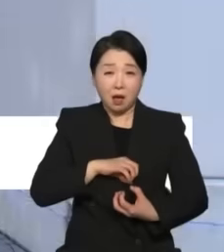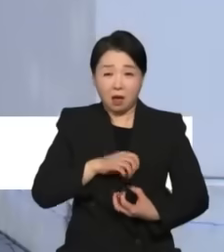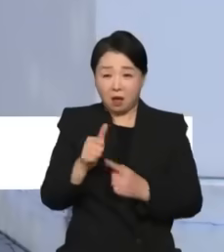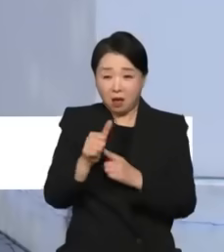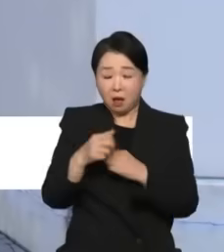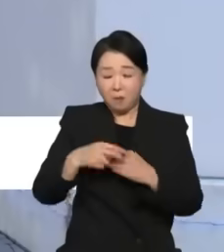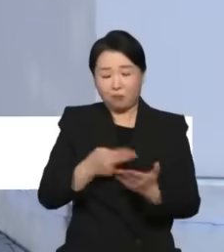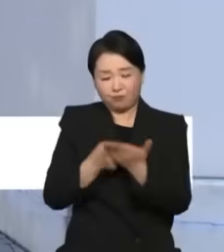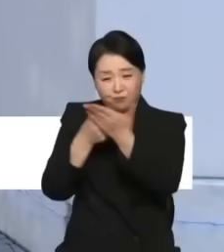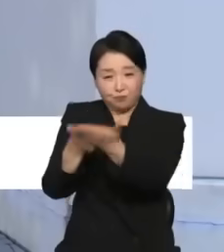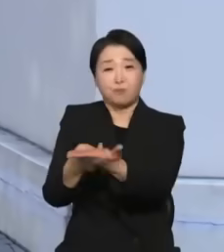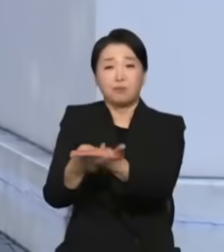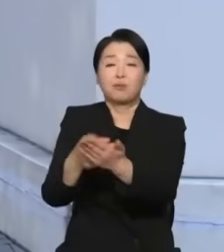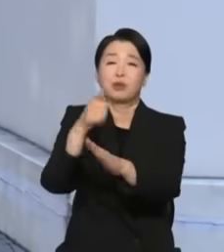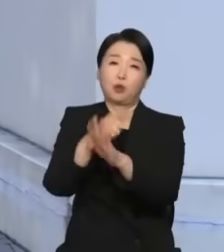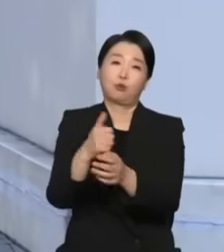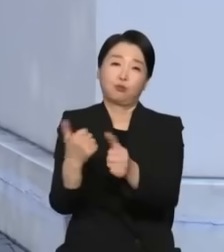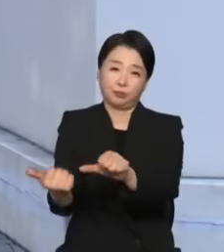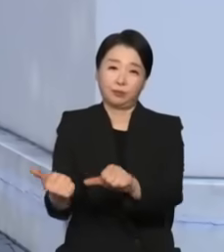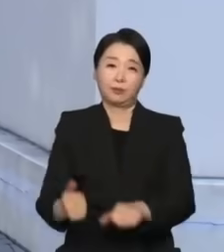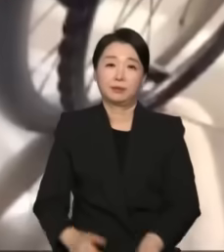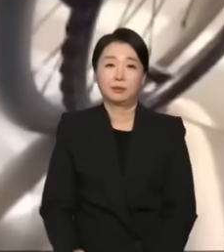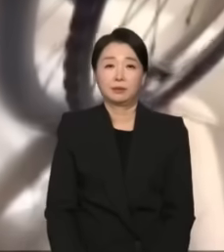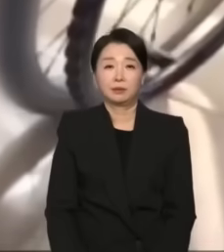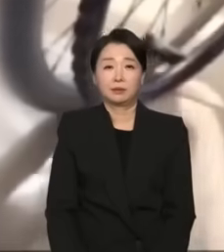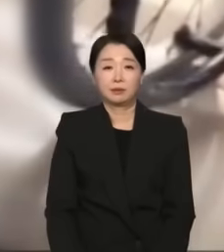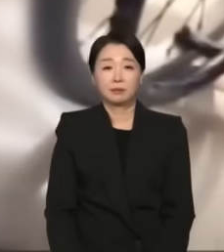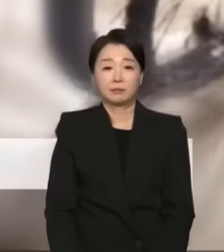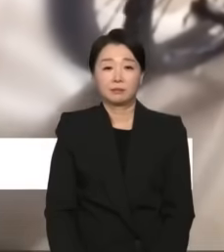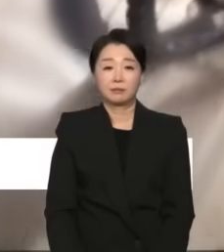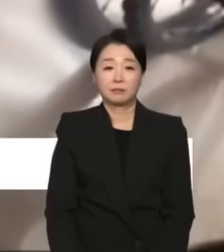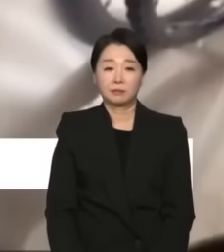병원으로 이송됐지만 결국 숨졌습니다.